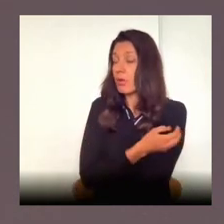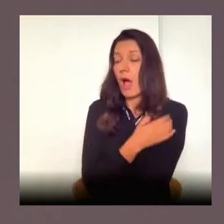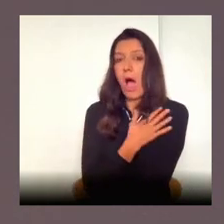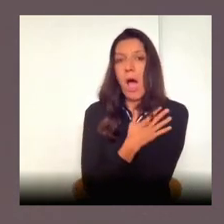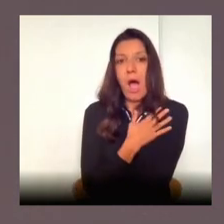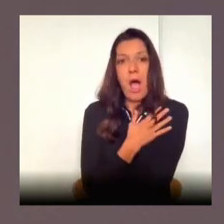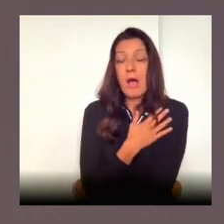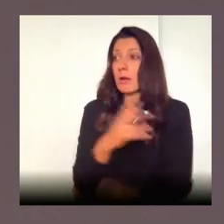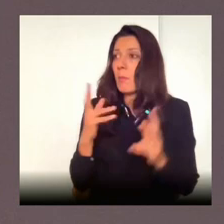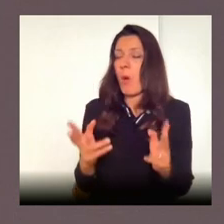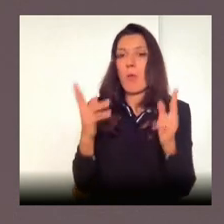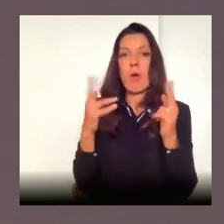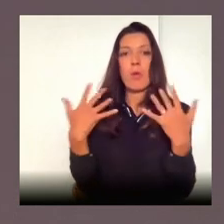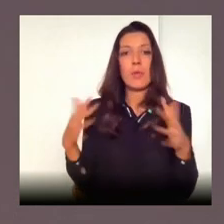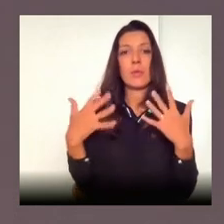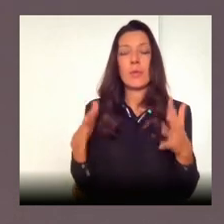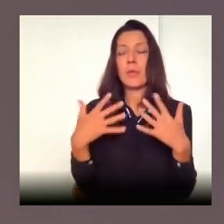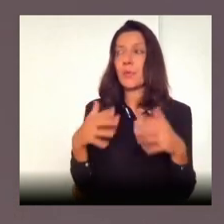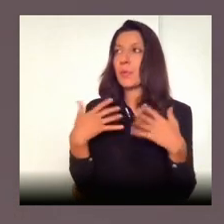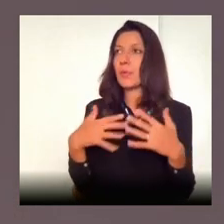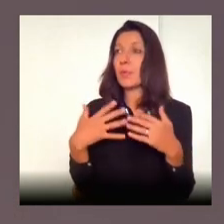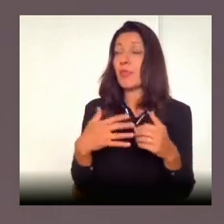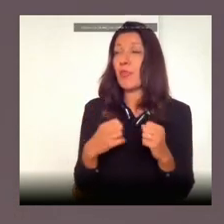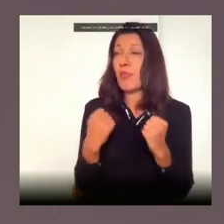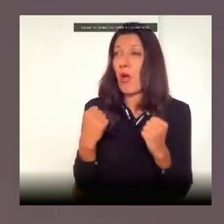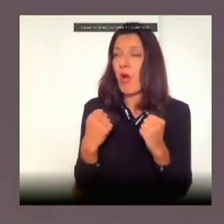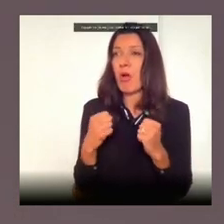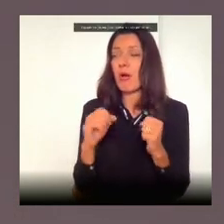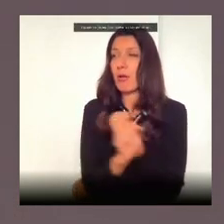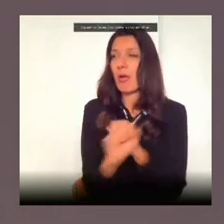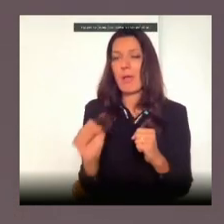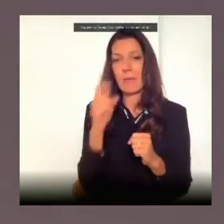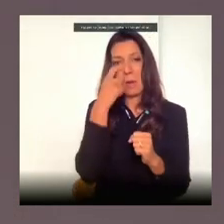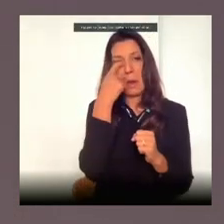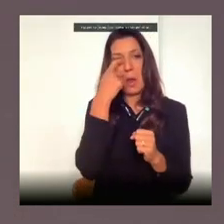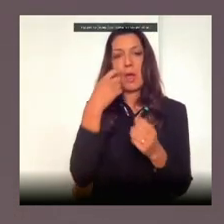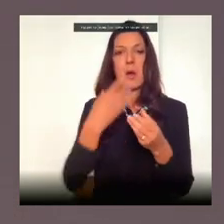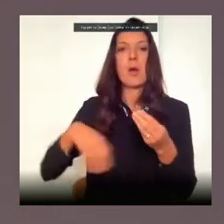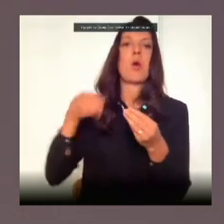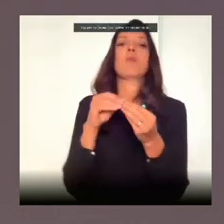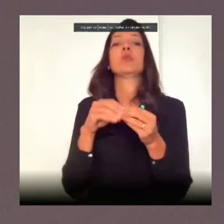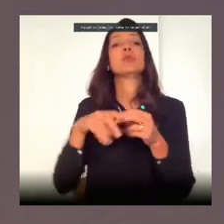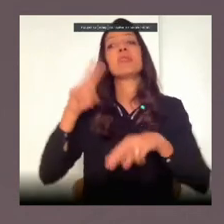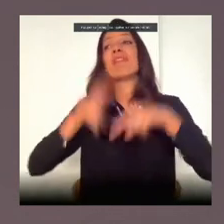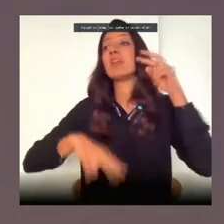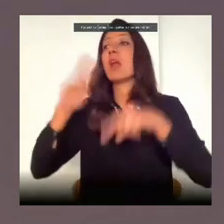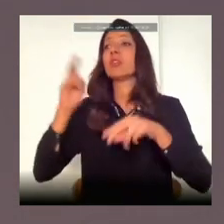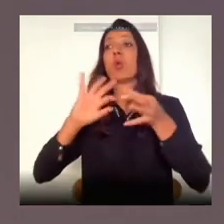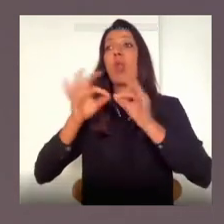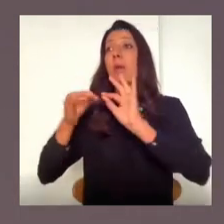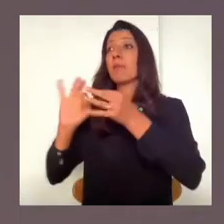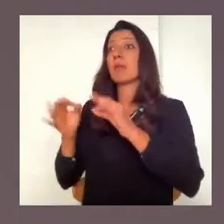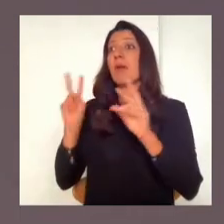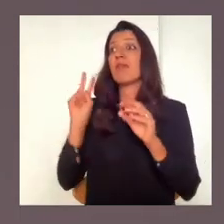c'est un moment d'une intensité incroyable, avec en plus le village olympique, où pour moi, c'était vraiment la